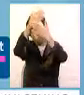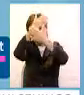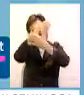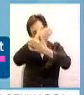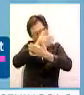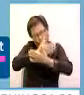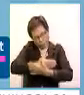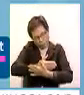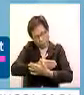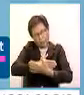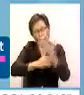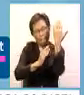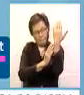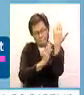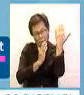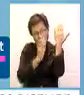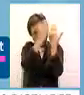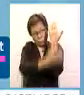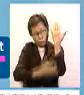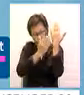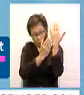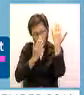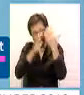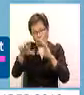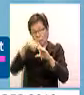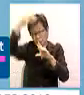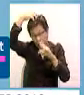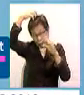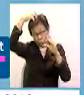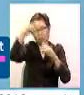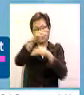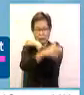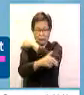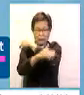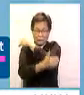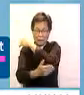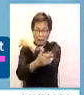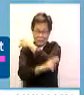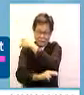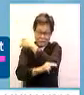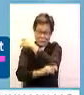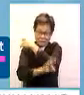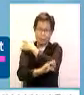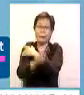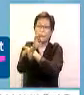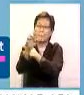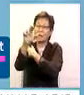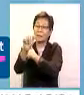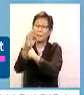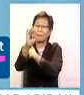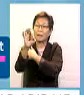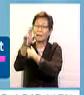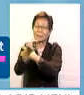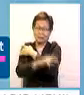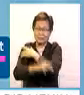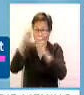Dan di bahagian pantai barat semenanjung Malaysia, melibatkan negeri Selangor, Negeri Sembilan dan juga daerah Bera di negeri Pahang